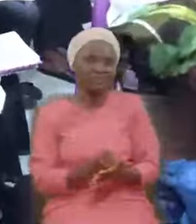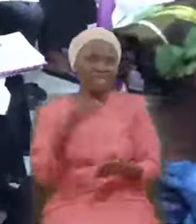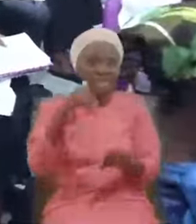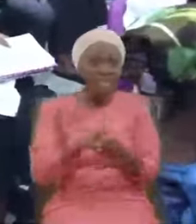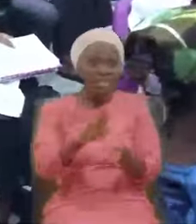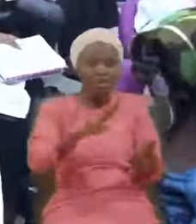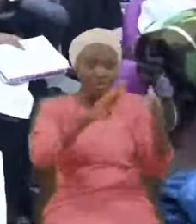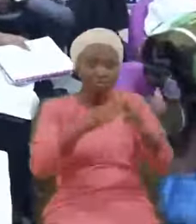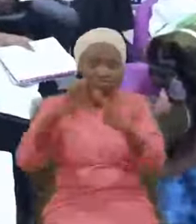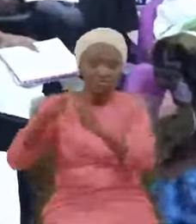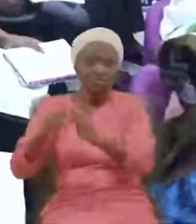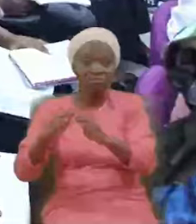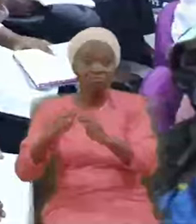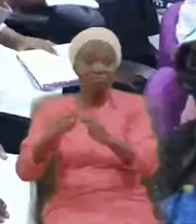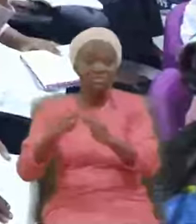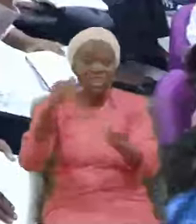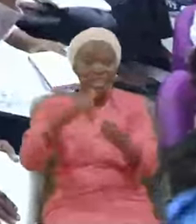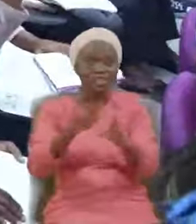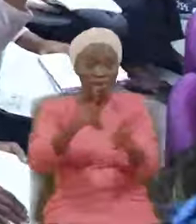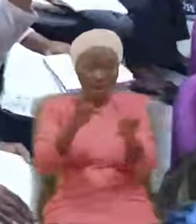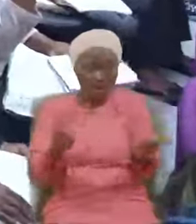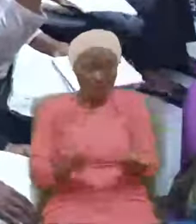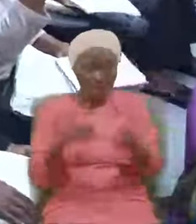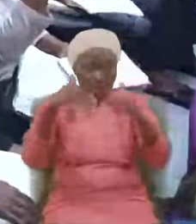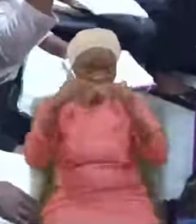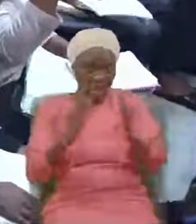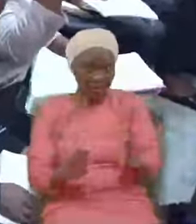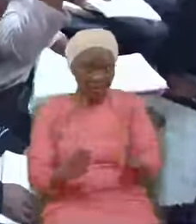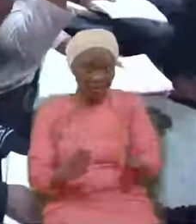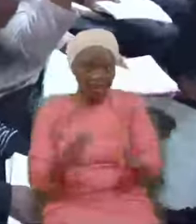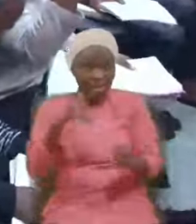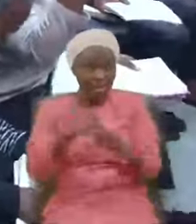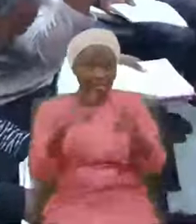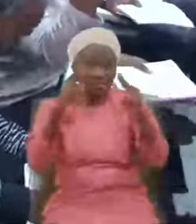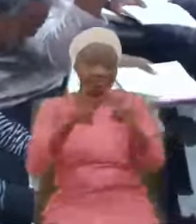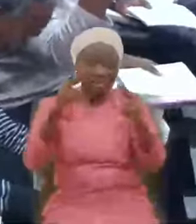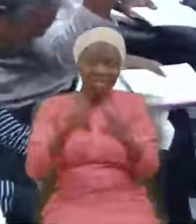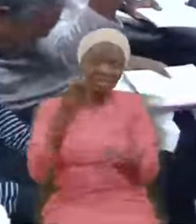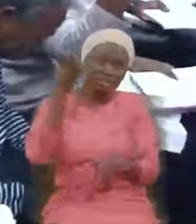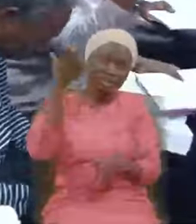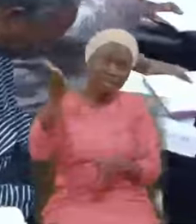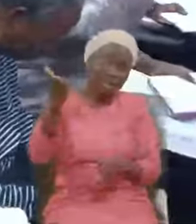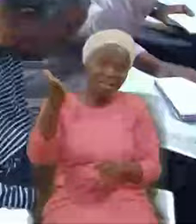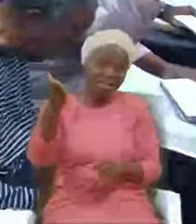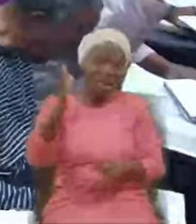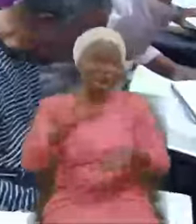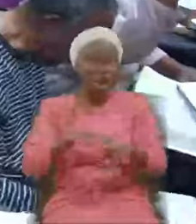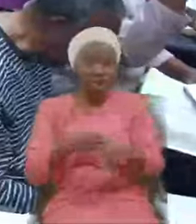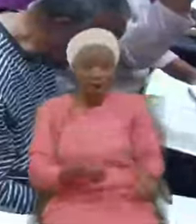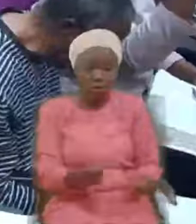votre communauté, dans votre concession, au village, sur la